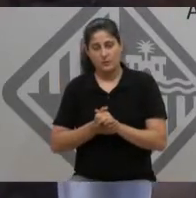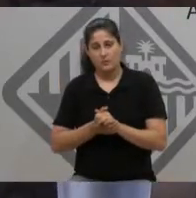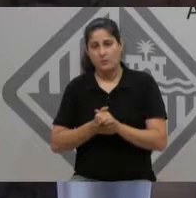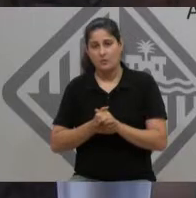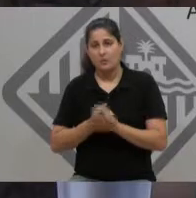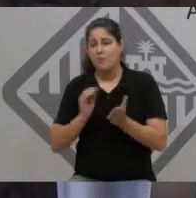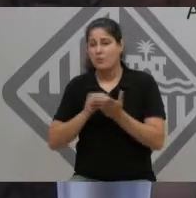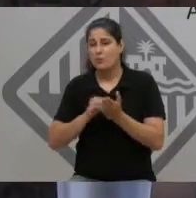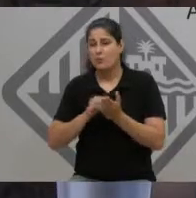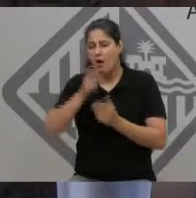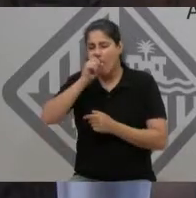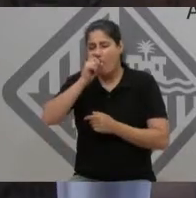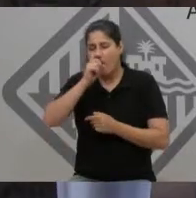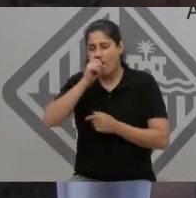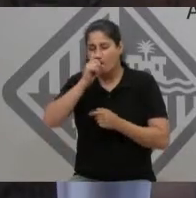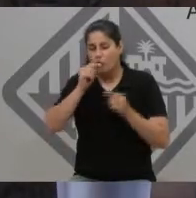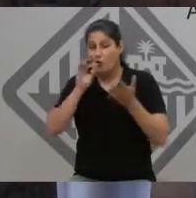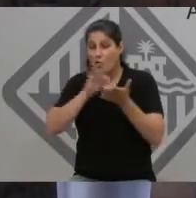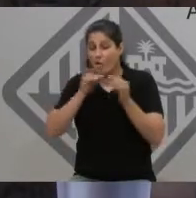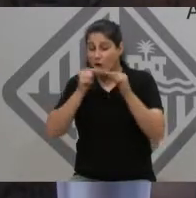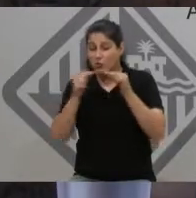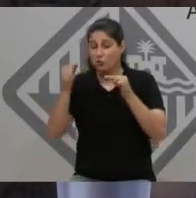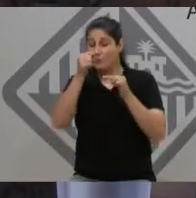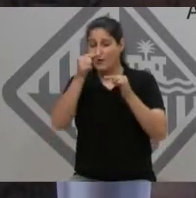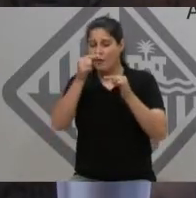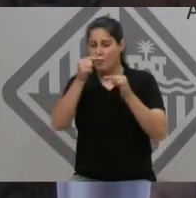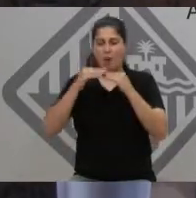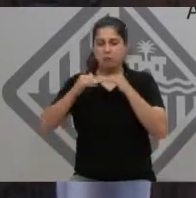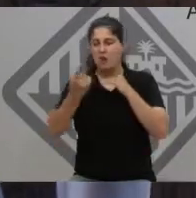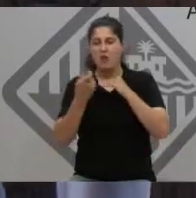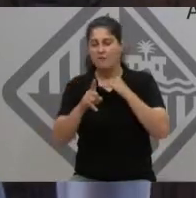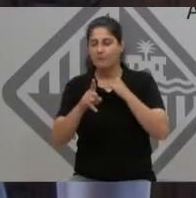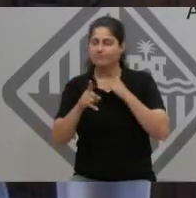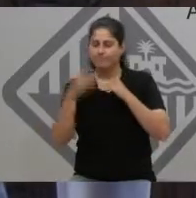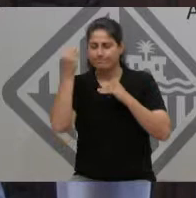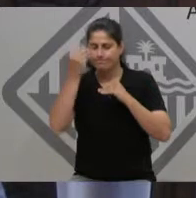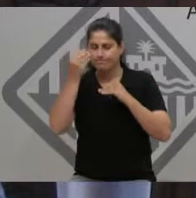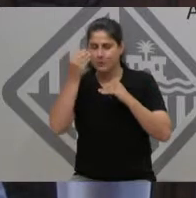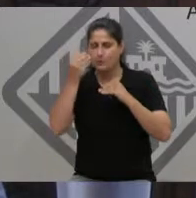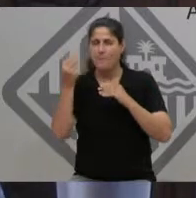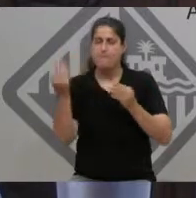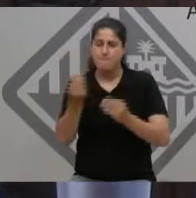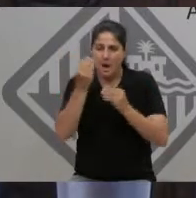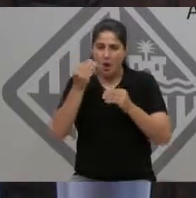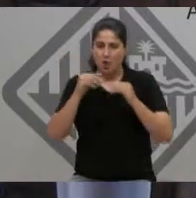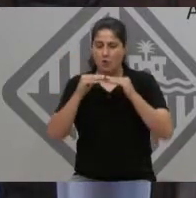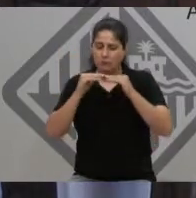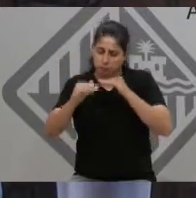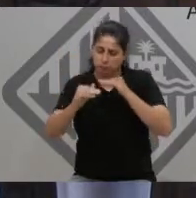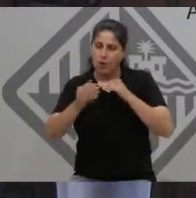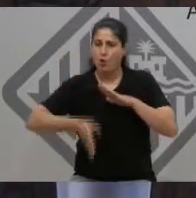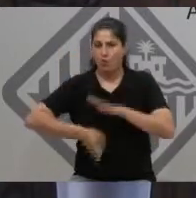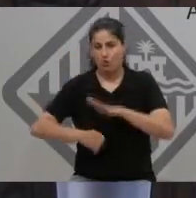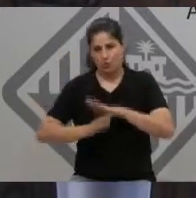això pareix que no és necessari, però nosaltres pensem que és un recordament que hem de fer una i altra vegada.